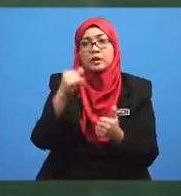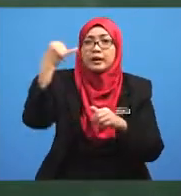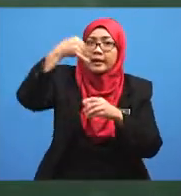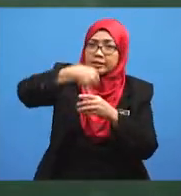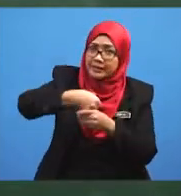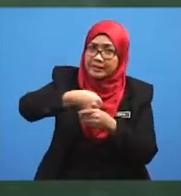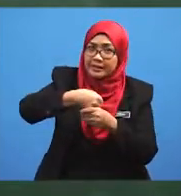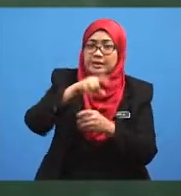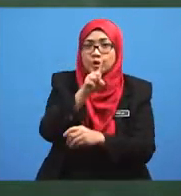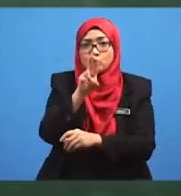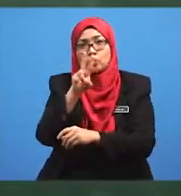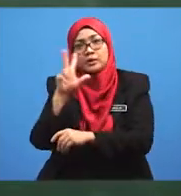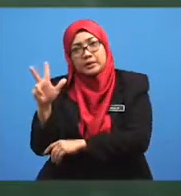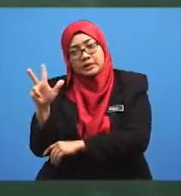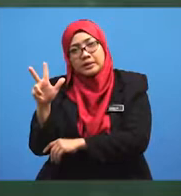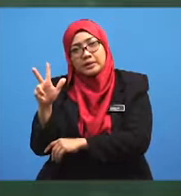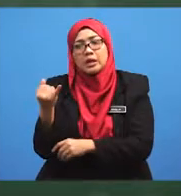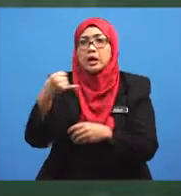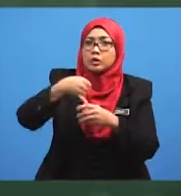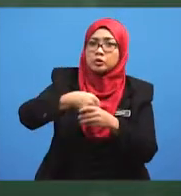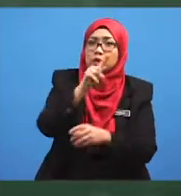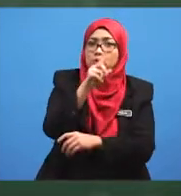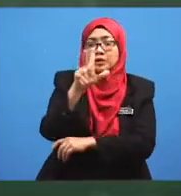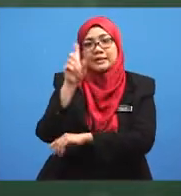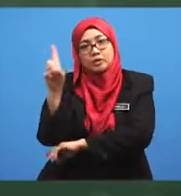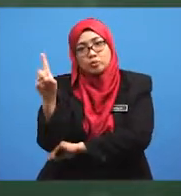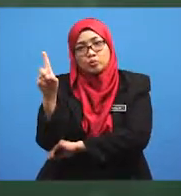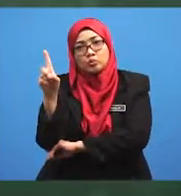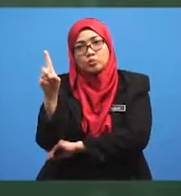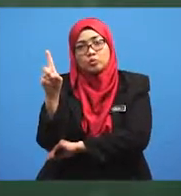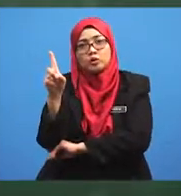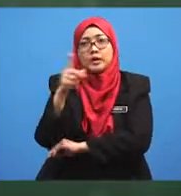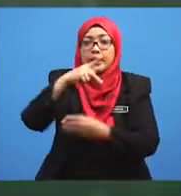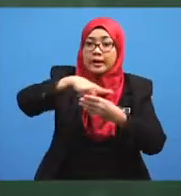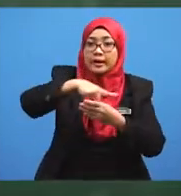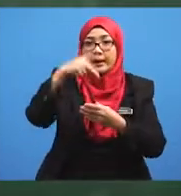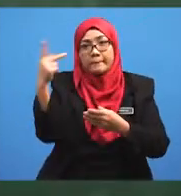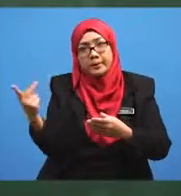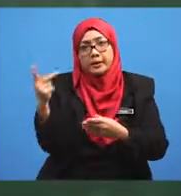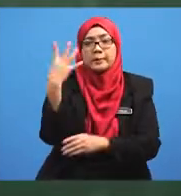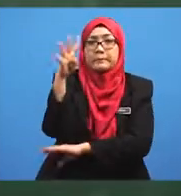123, iodin 131, karbon 14,